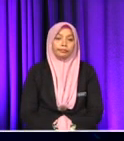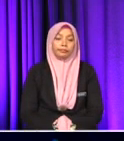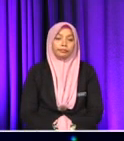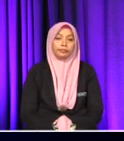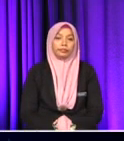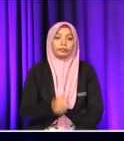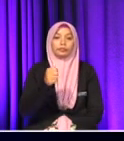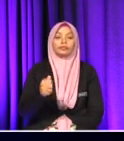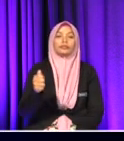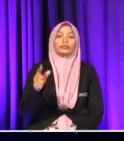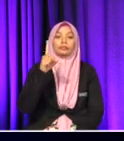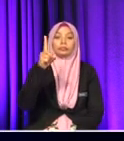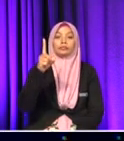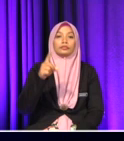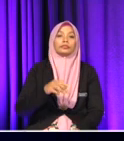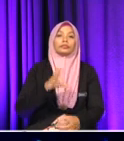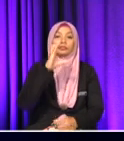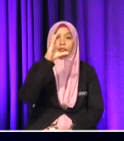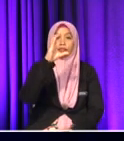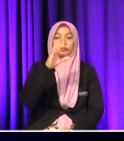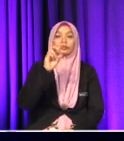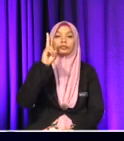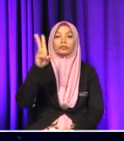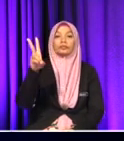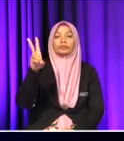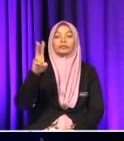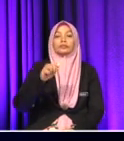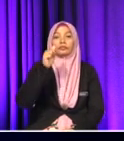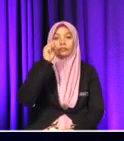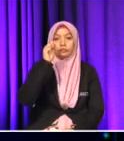pertama sih alat yang kedua